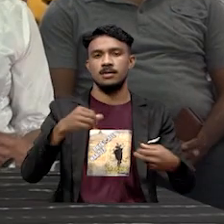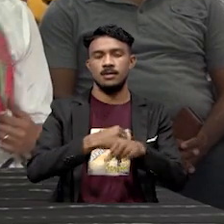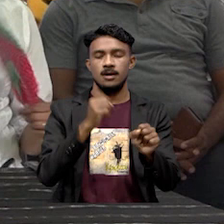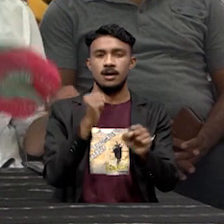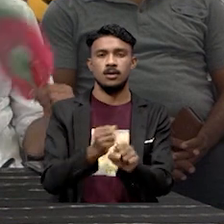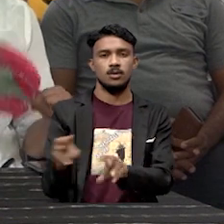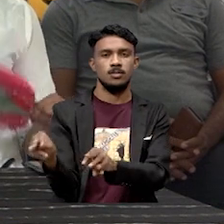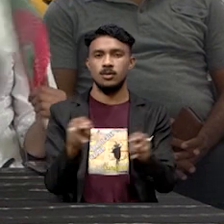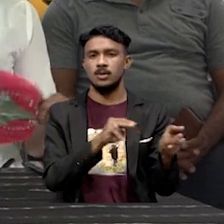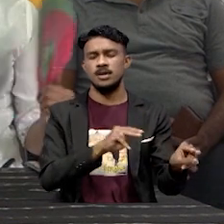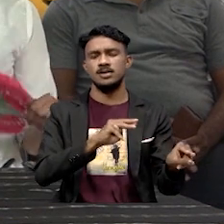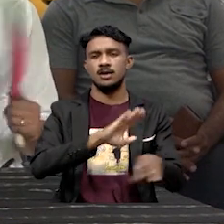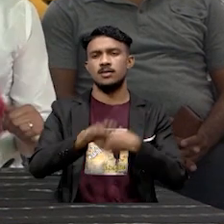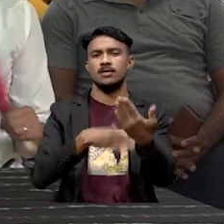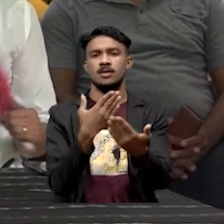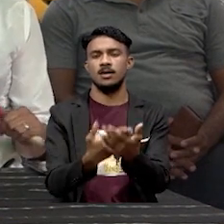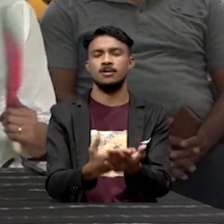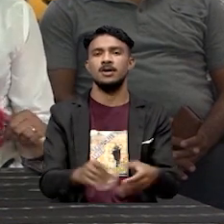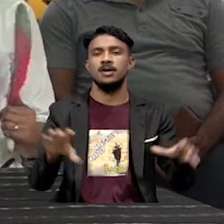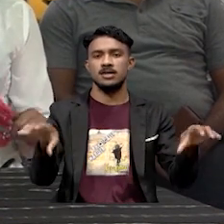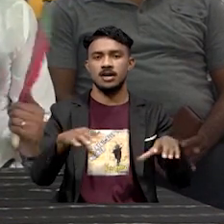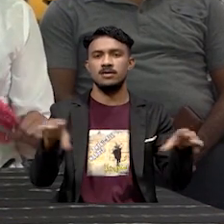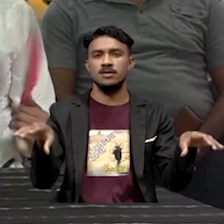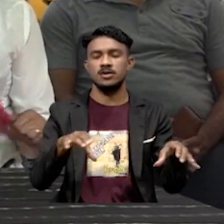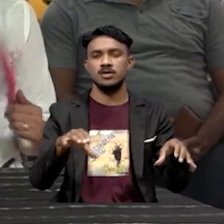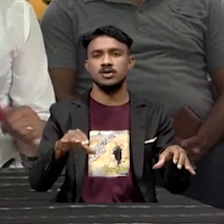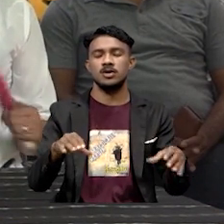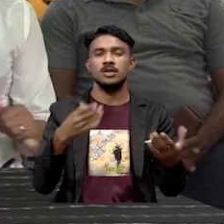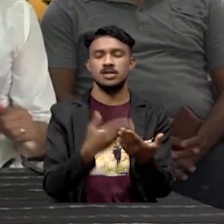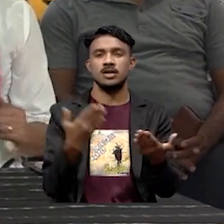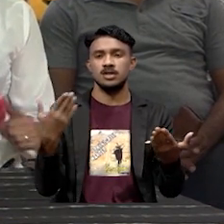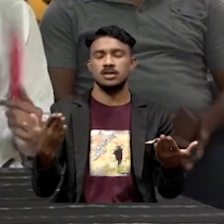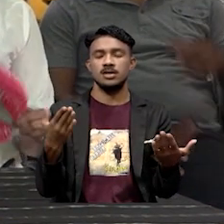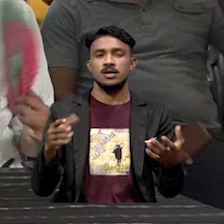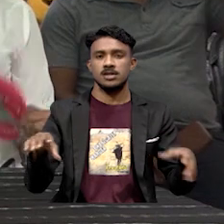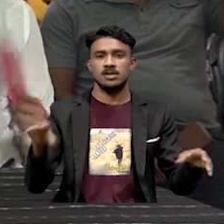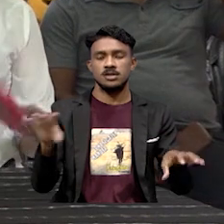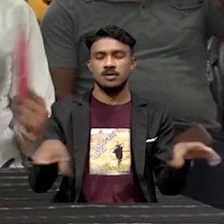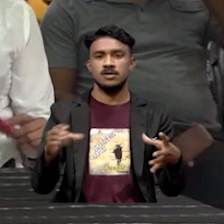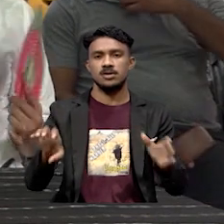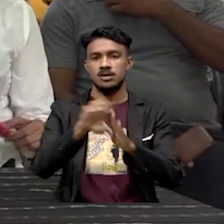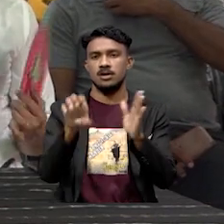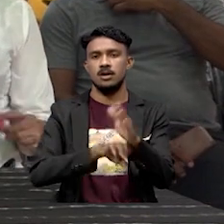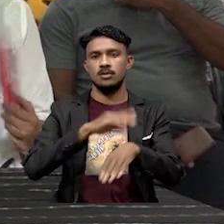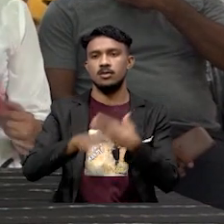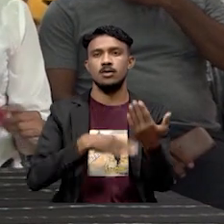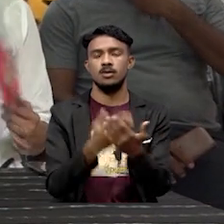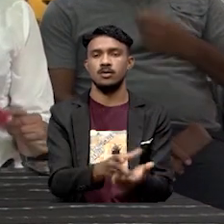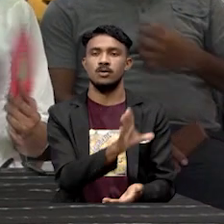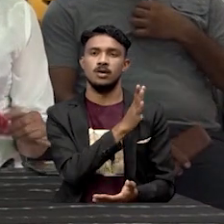mudansa total ba servisu insesaun Estado Tomak o di garanti mata